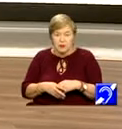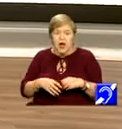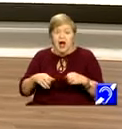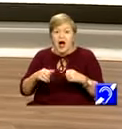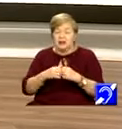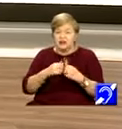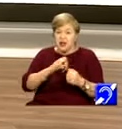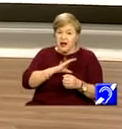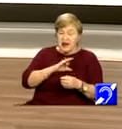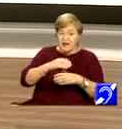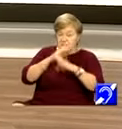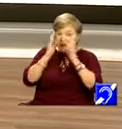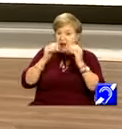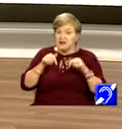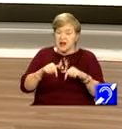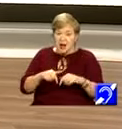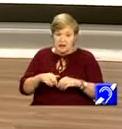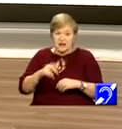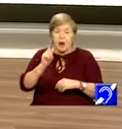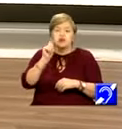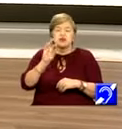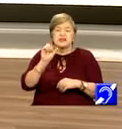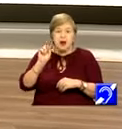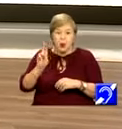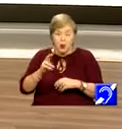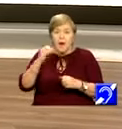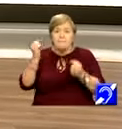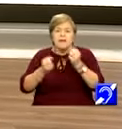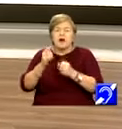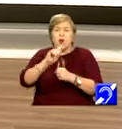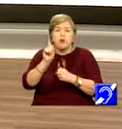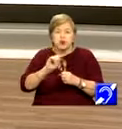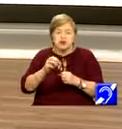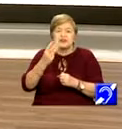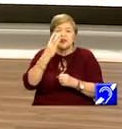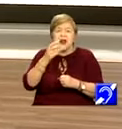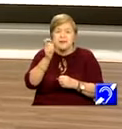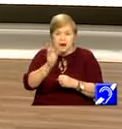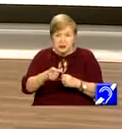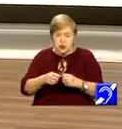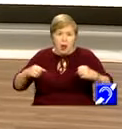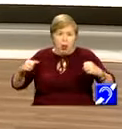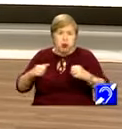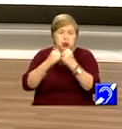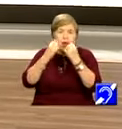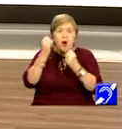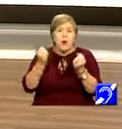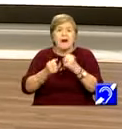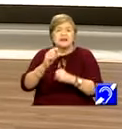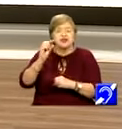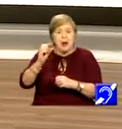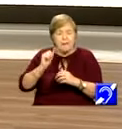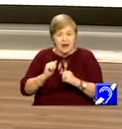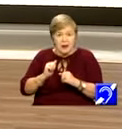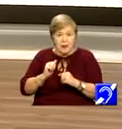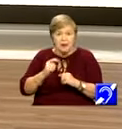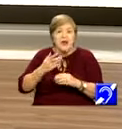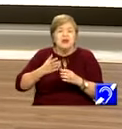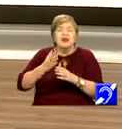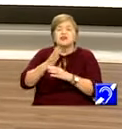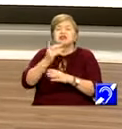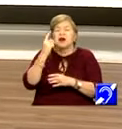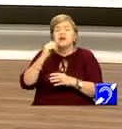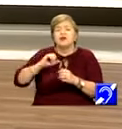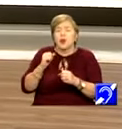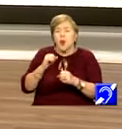Accident grav în această dimineață în județul Buzău. Un microbuz în care se aflau trei călători s-a ciocnit cu un autoturism la ieșirea din localitatea Poșta Câlnău